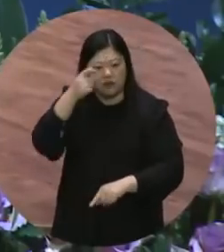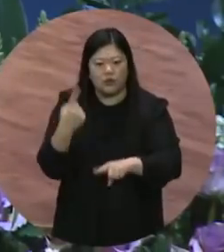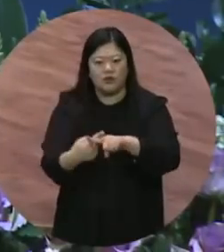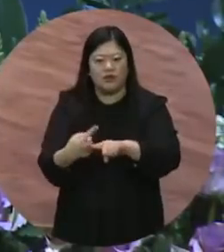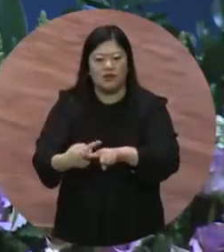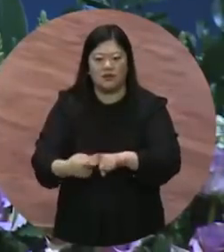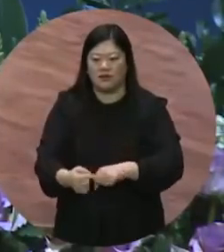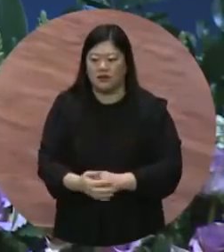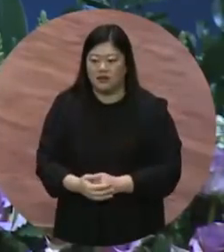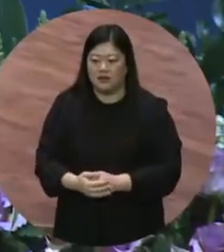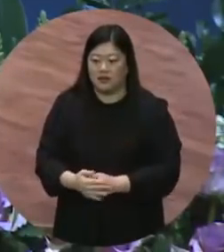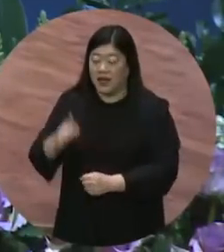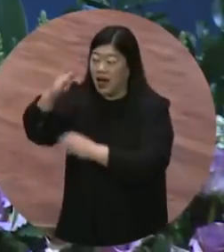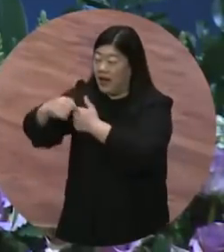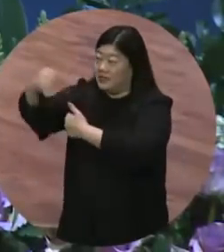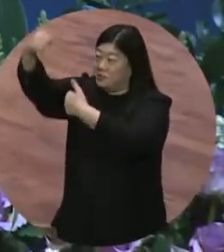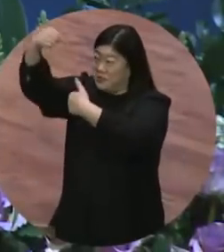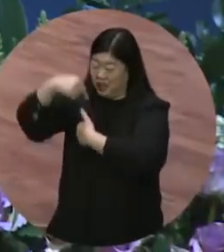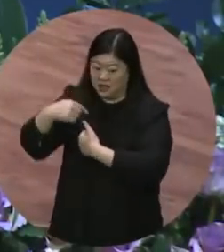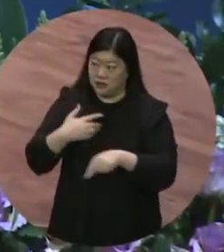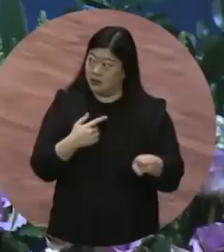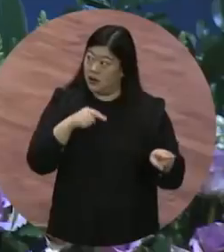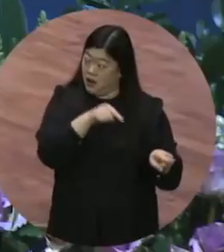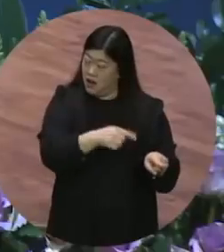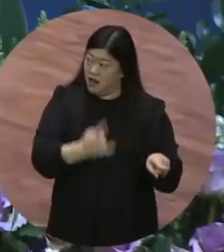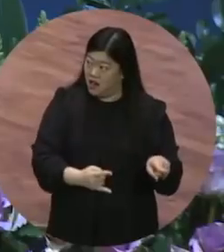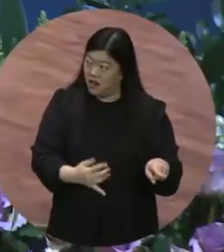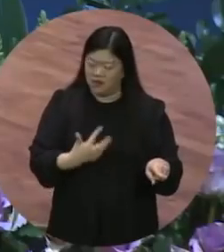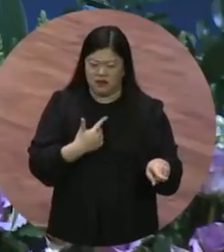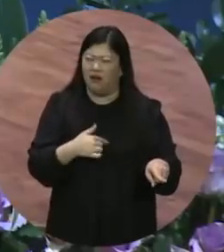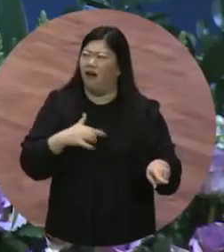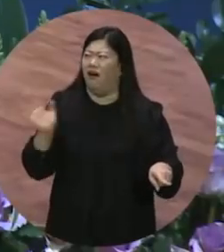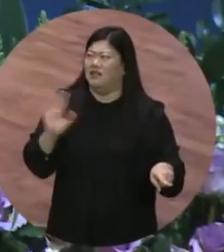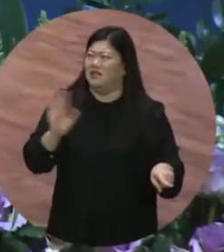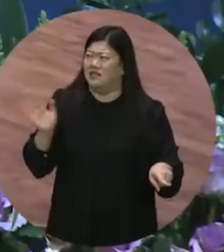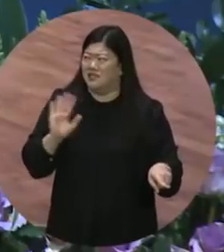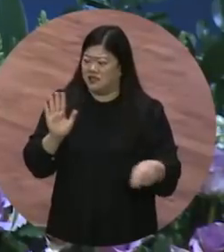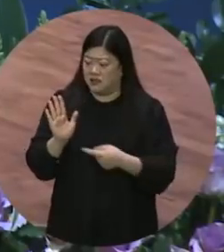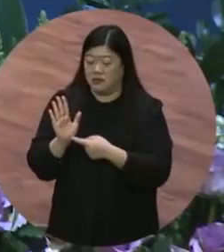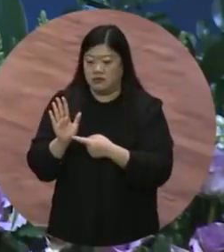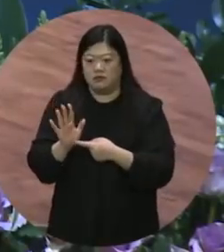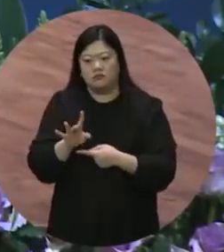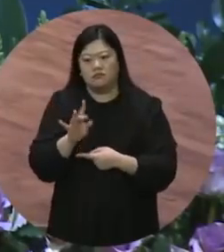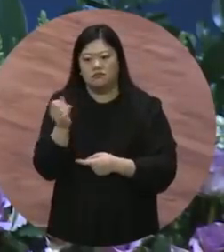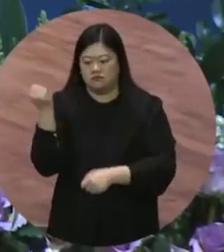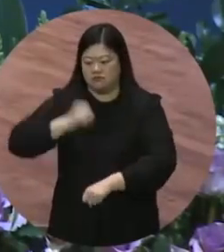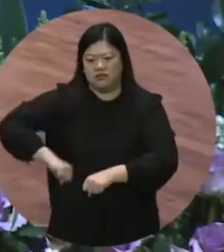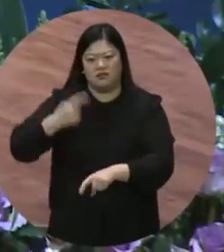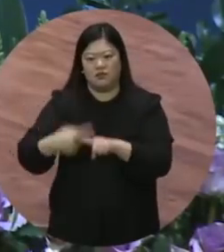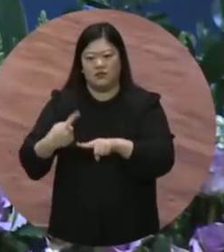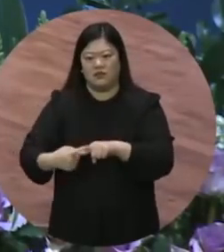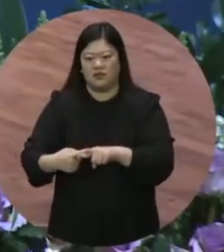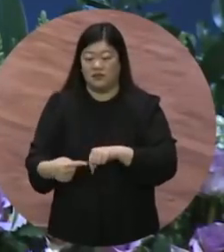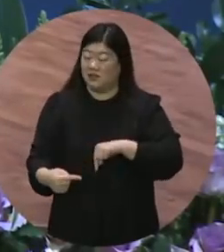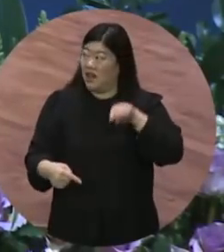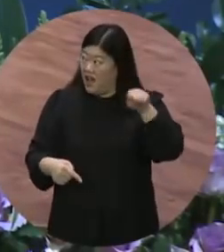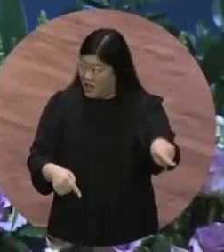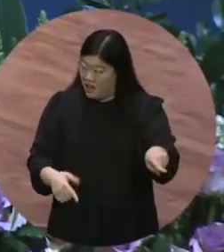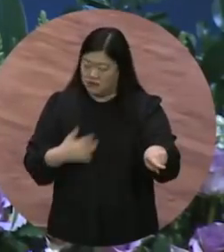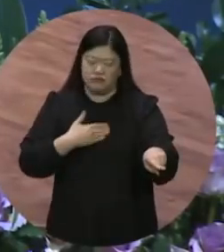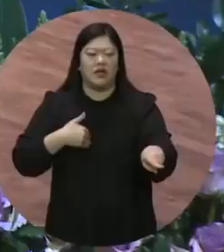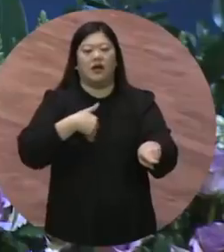거예요. 강단이 멈춰라 멈추는 겁니다. 강단이 4천 말씀의 주역이 되리라 하면 우리는 도전하는 것입니다.